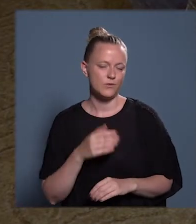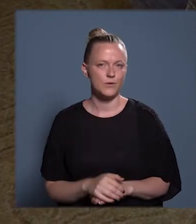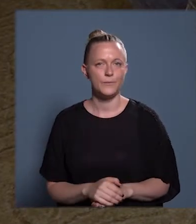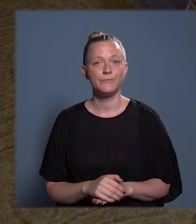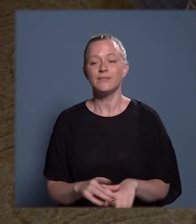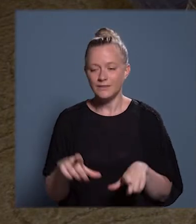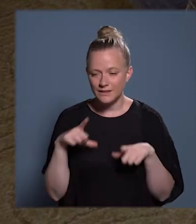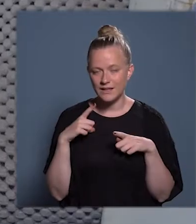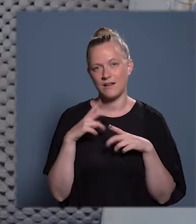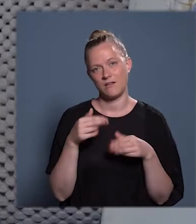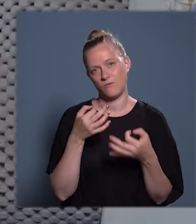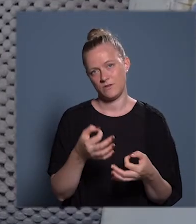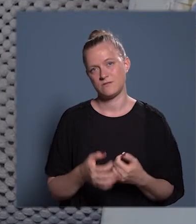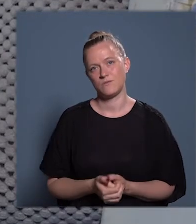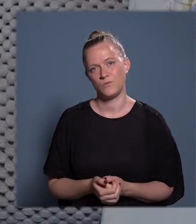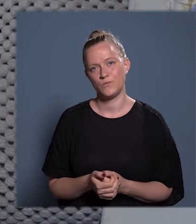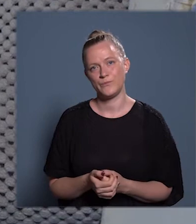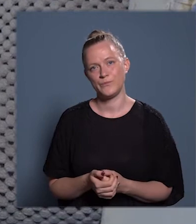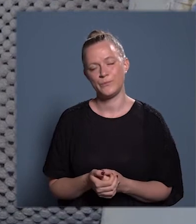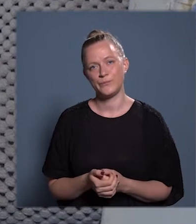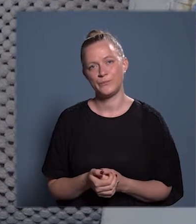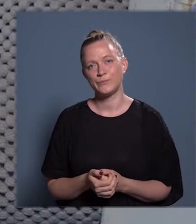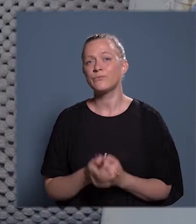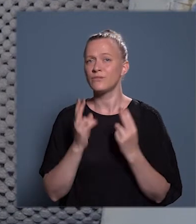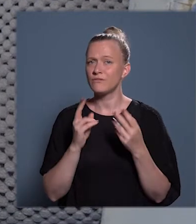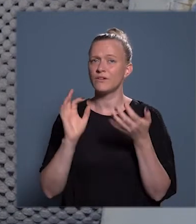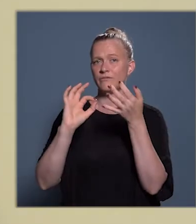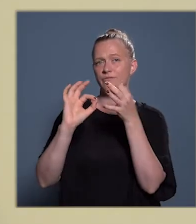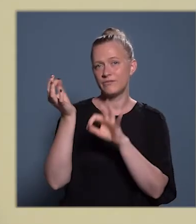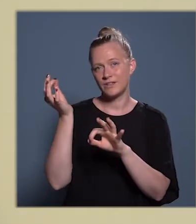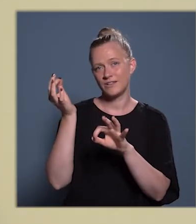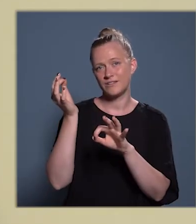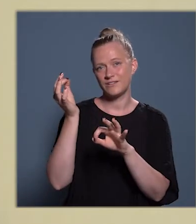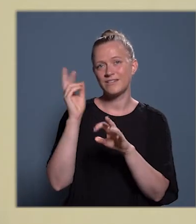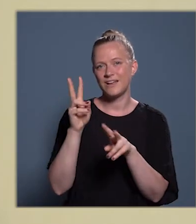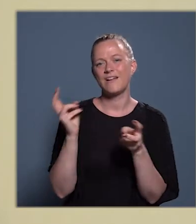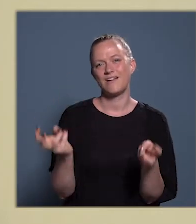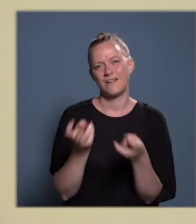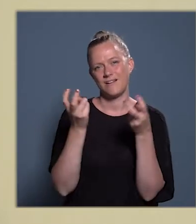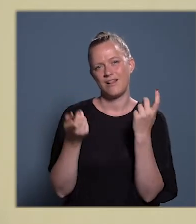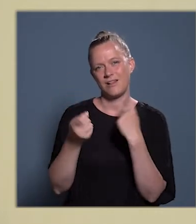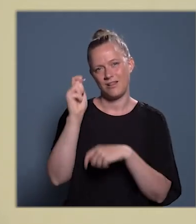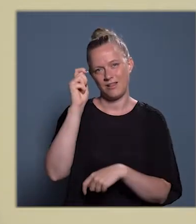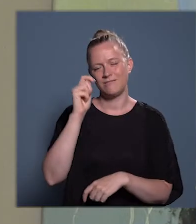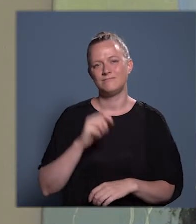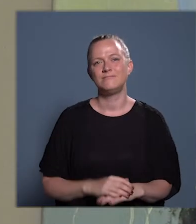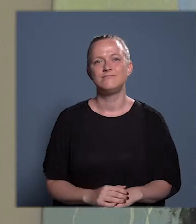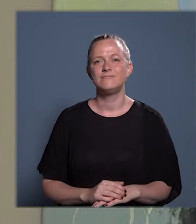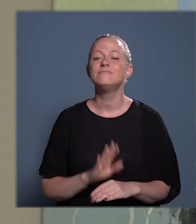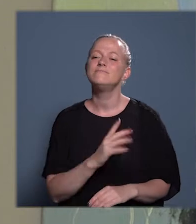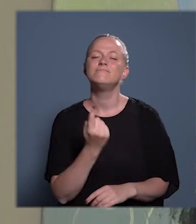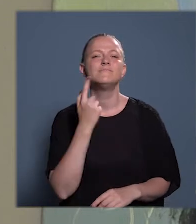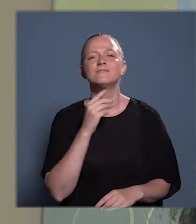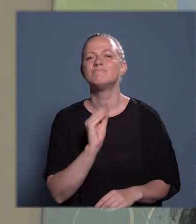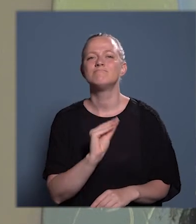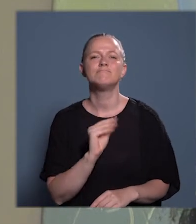erről szól, hogy van fény, csak meg kell keresni. És önnek mit jelent a festés? Mit